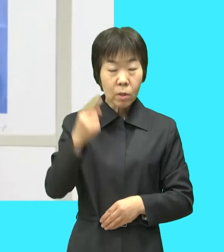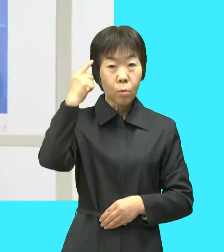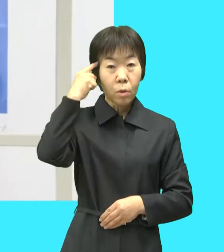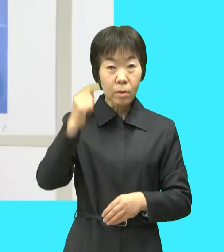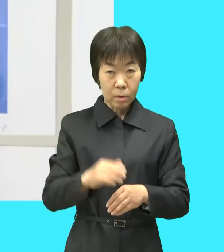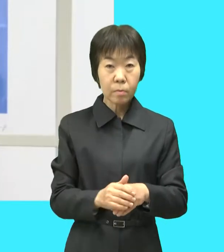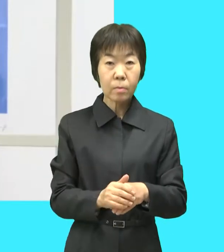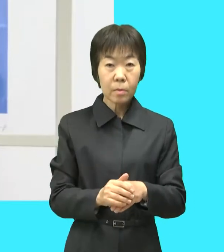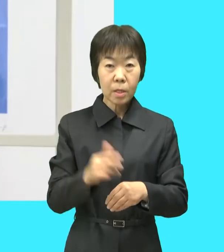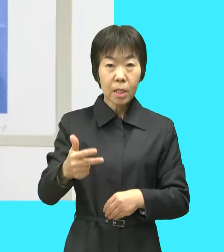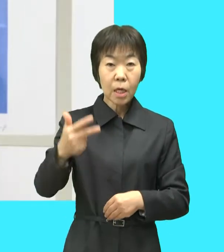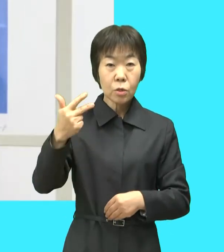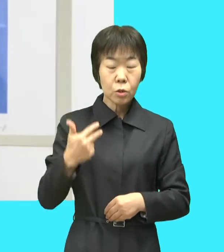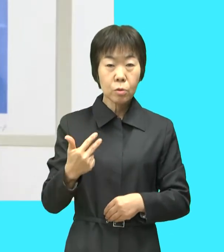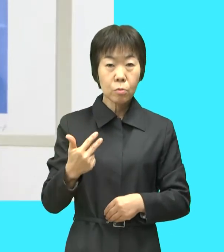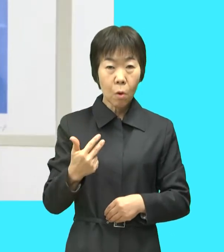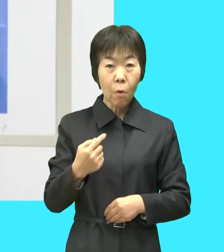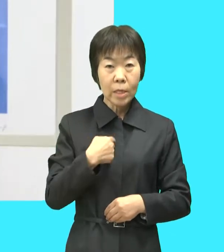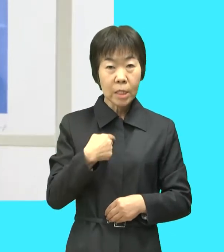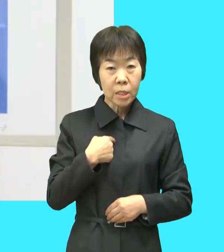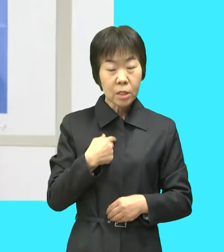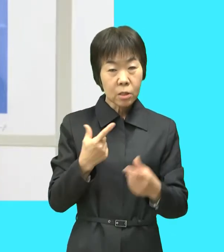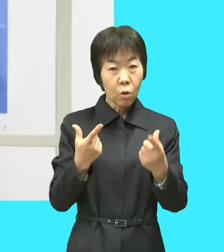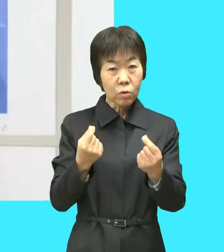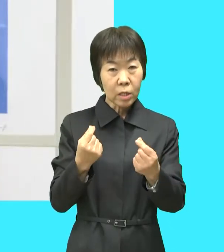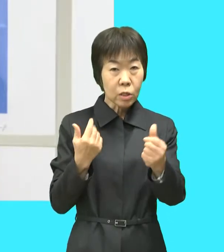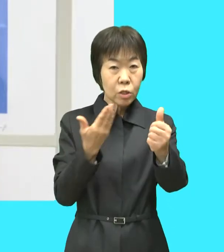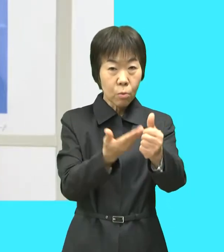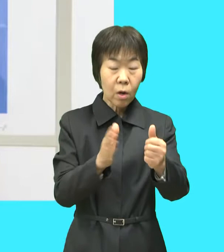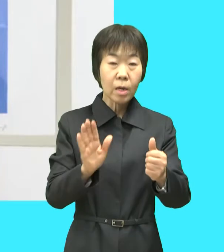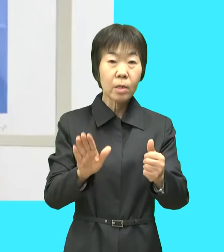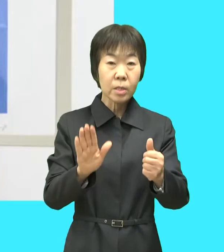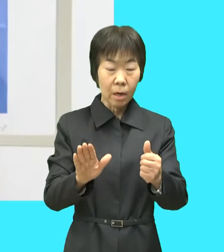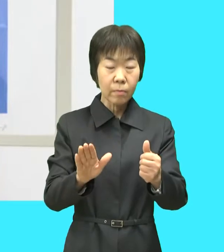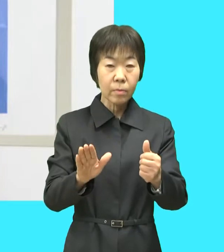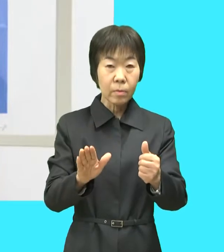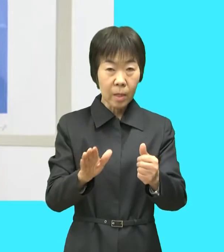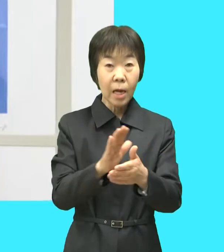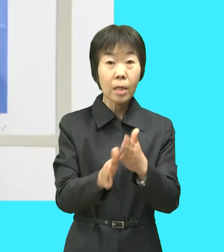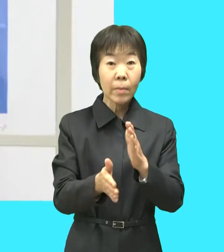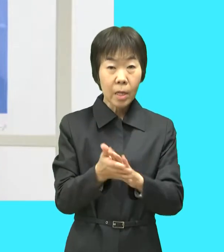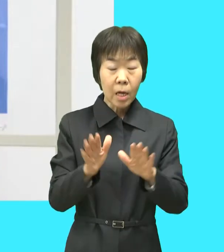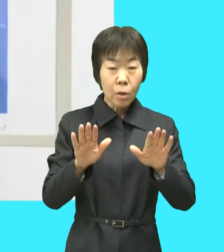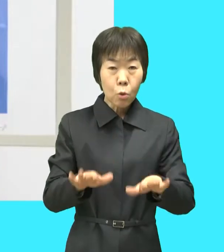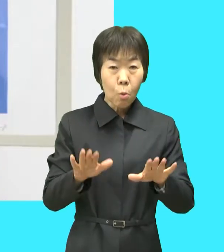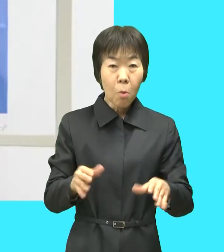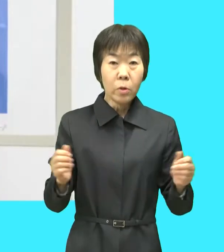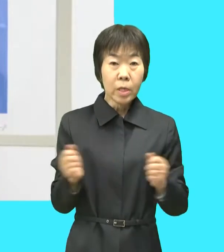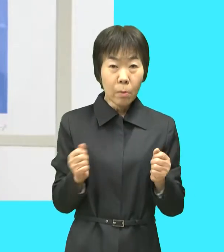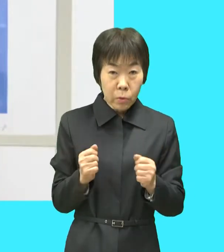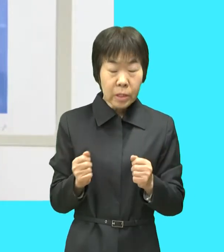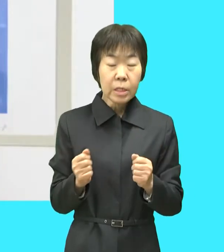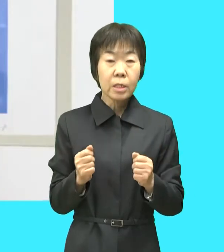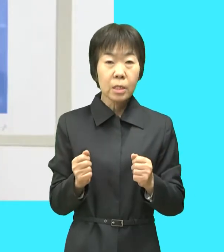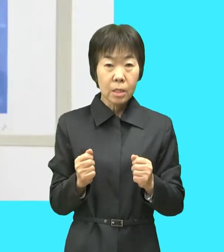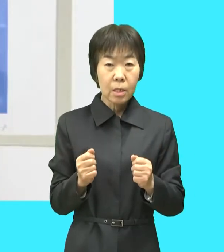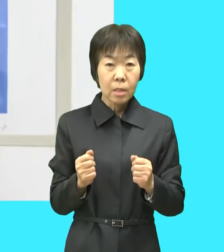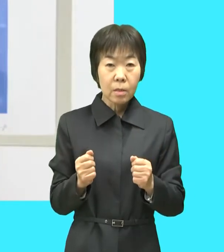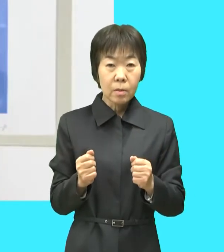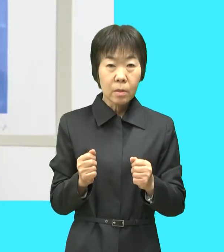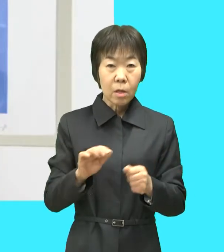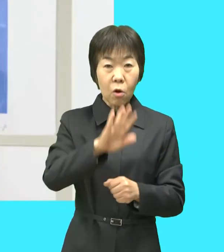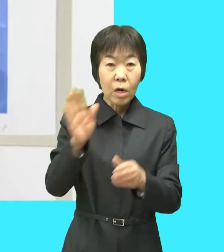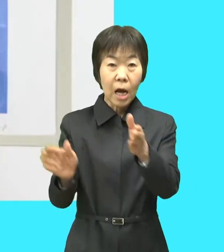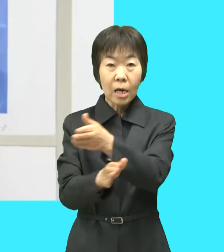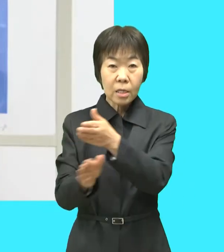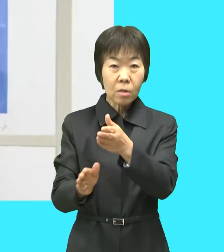ております。で、先週も確かこの場で私同じような質問をしたんですけれども、はい、改めてですね、まあ、今日も相当寒いですし、この換気